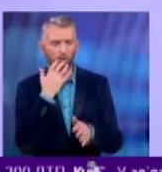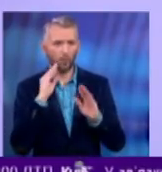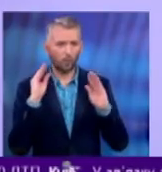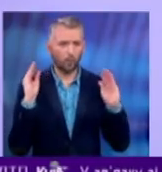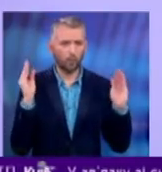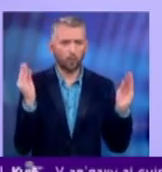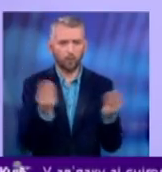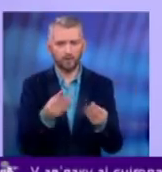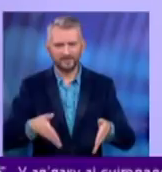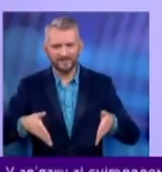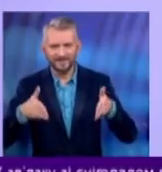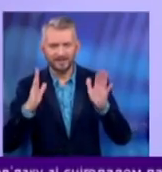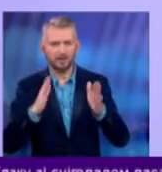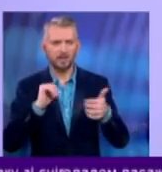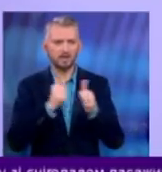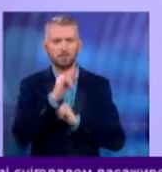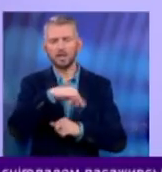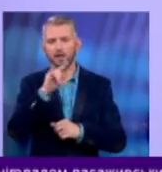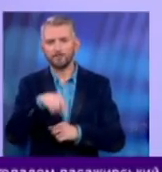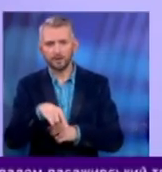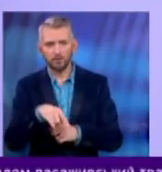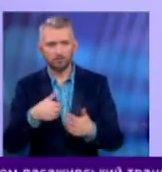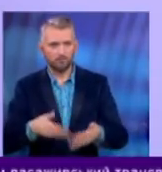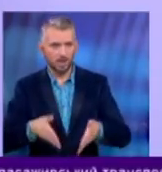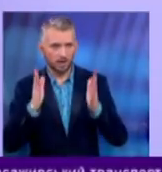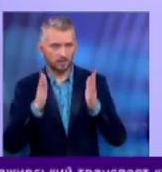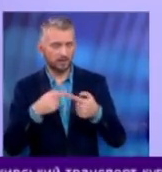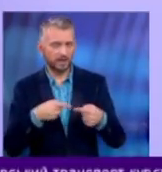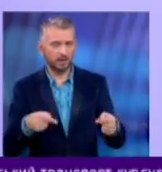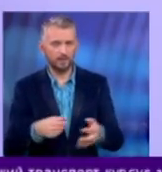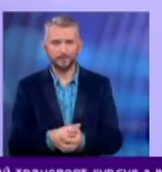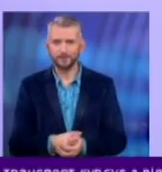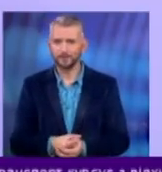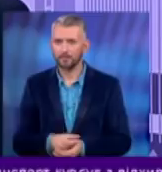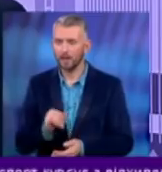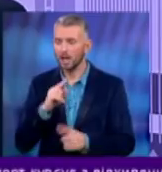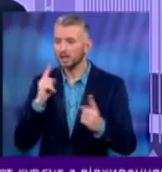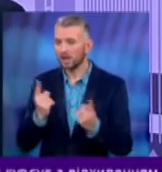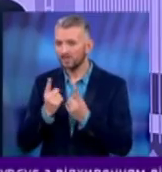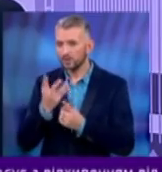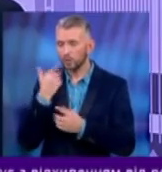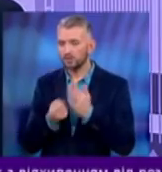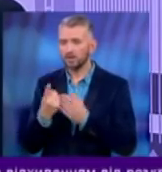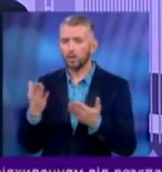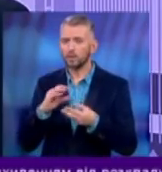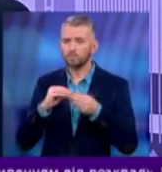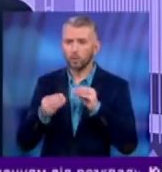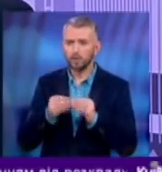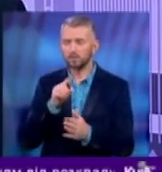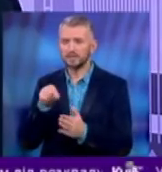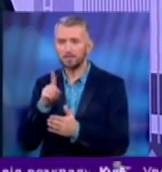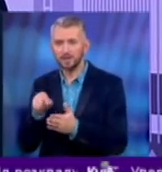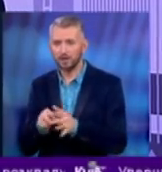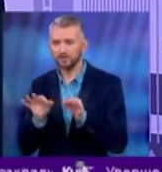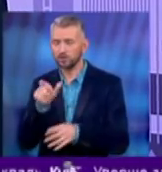стін, заміна вікон в парадних і так далі. Ну і зазвичай, коли виникають якісь проблеми чи запитання,